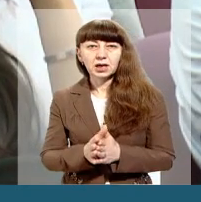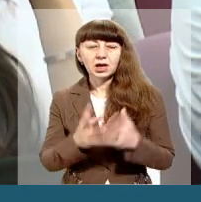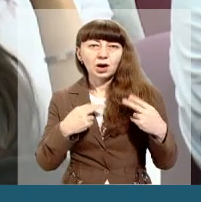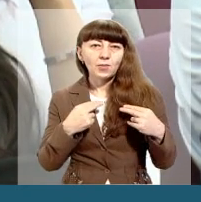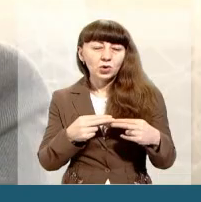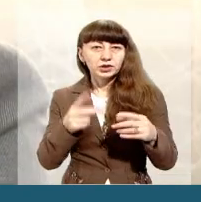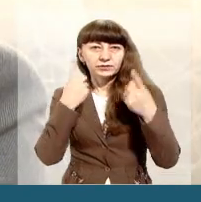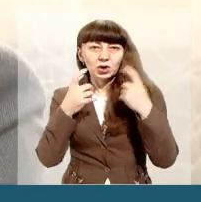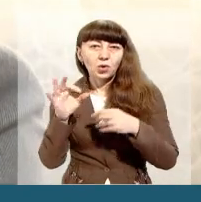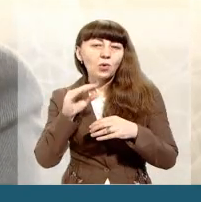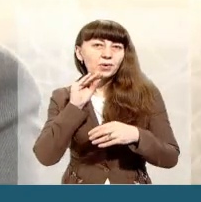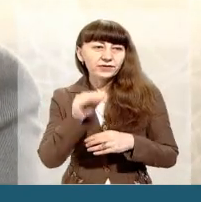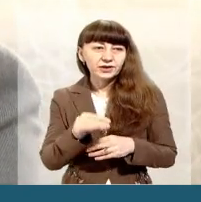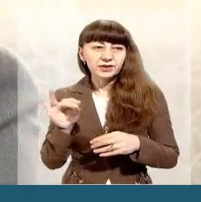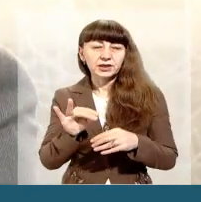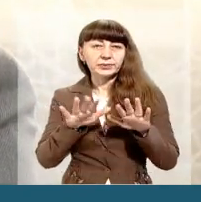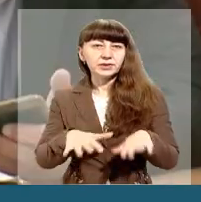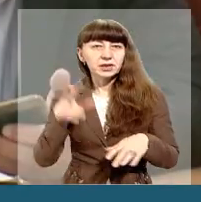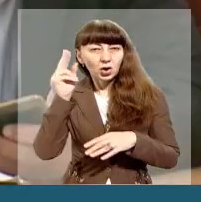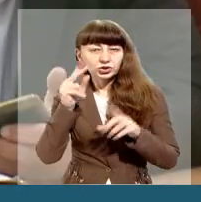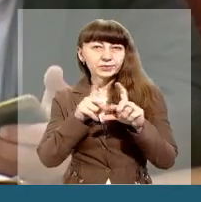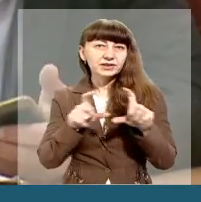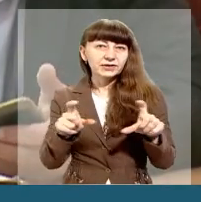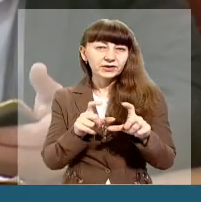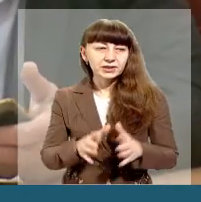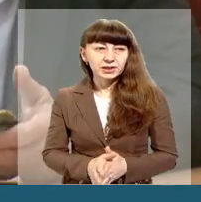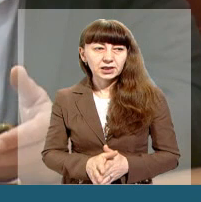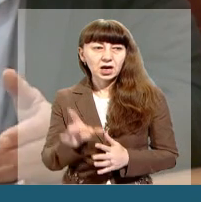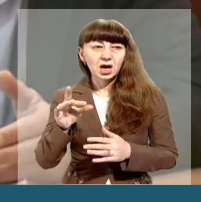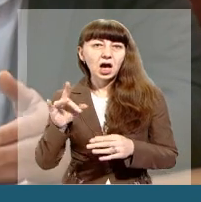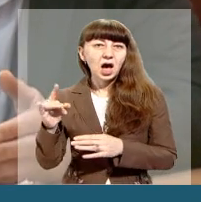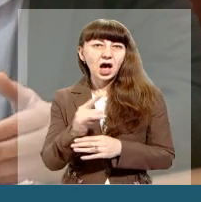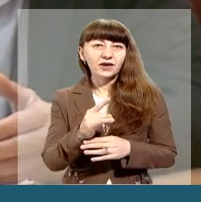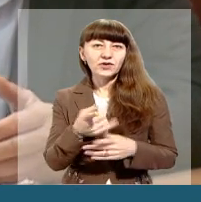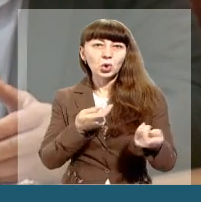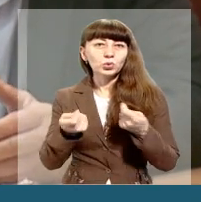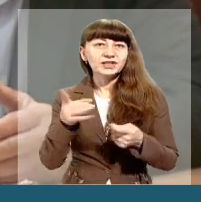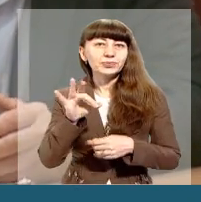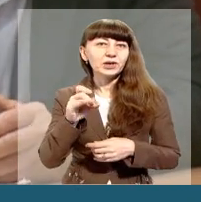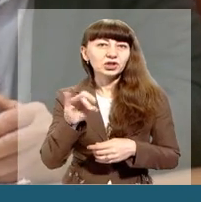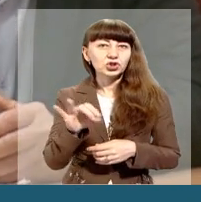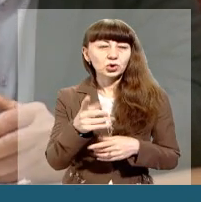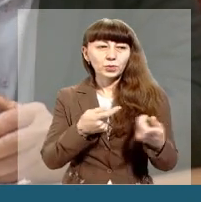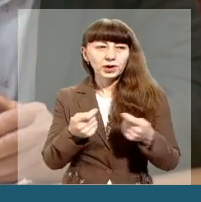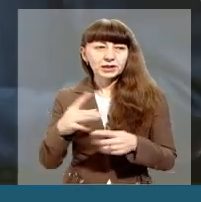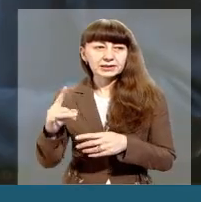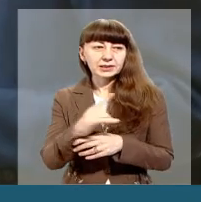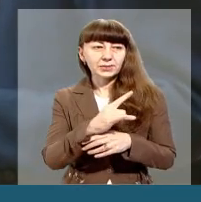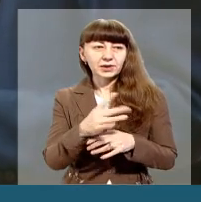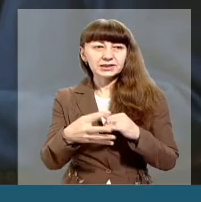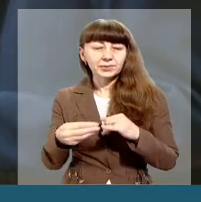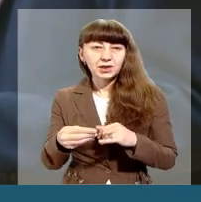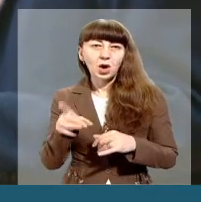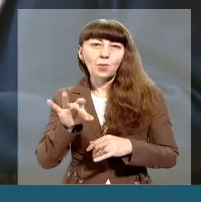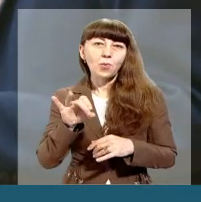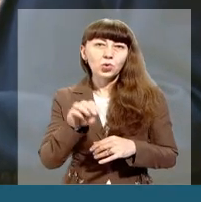о профессиях и учебных заведениях. Ермек Турижанов – авиадиспетчер. Порядка 10 лет мужчина управляет самолетами с земли. За пультом